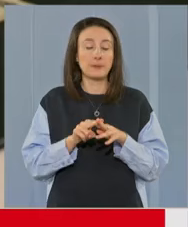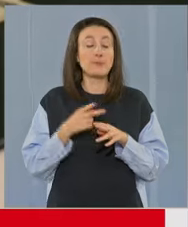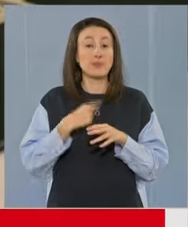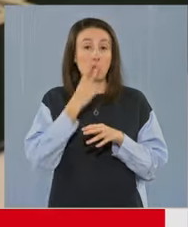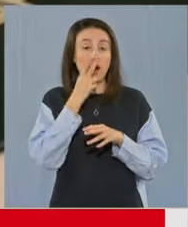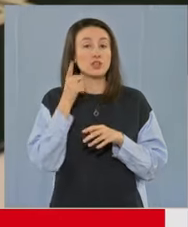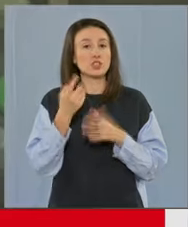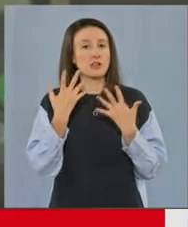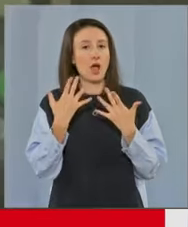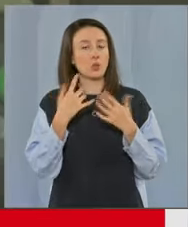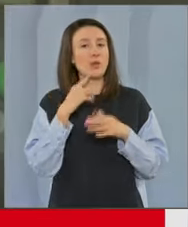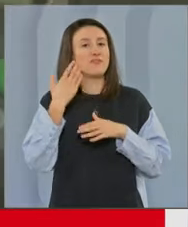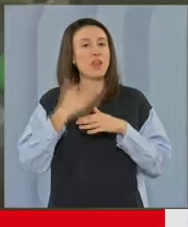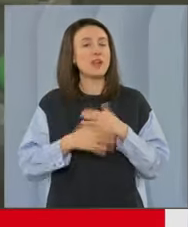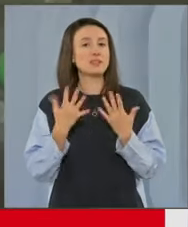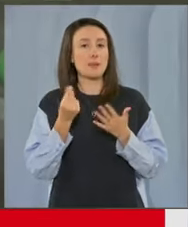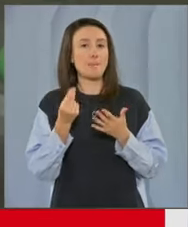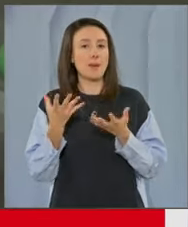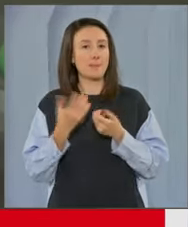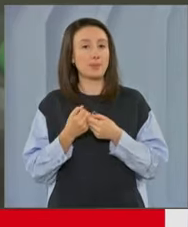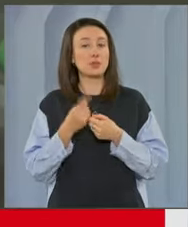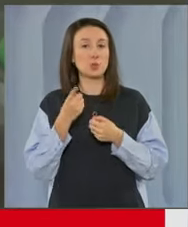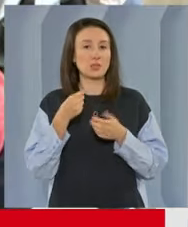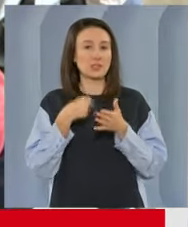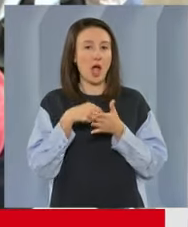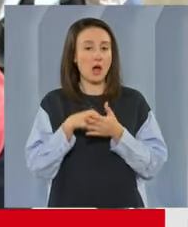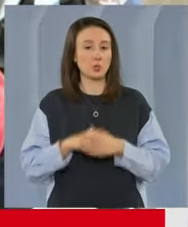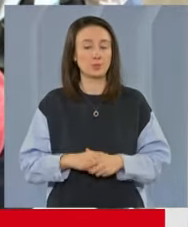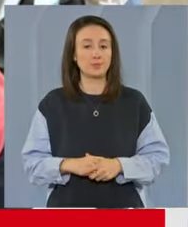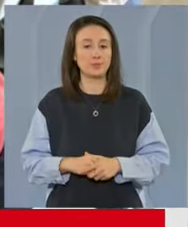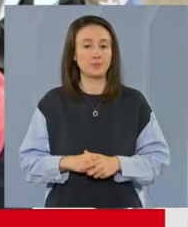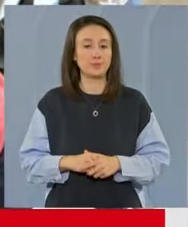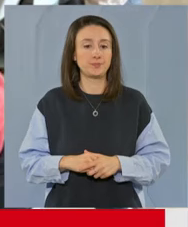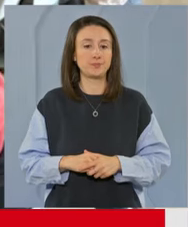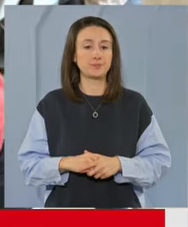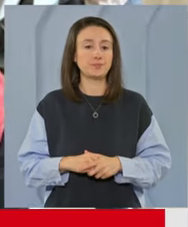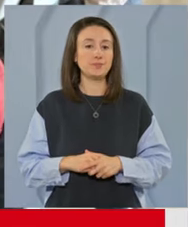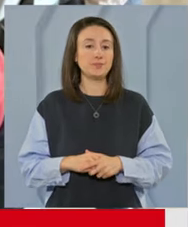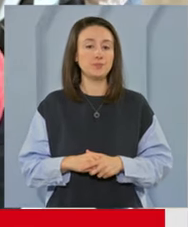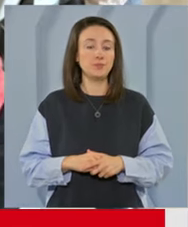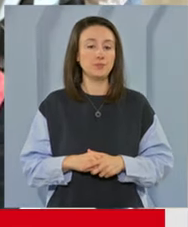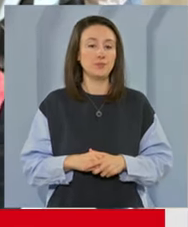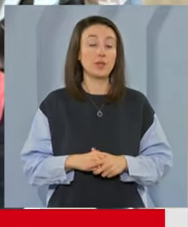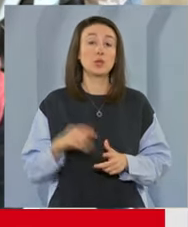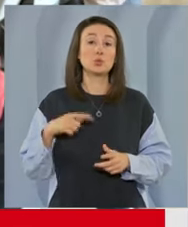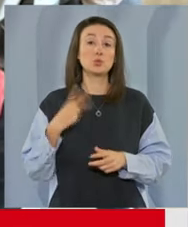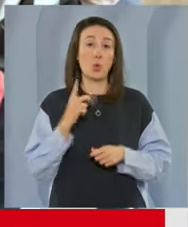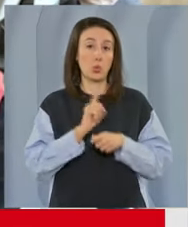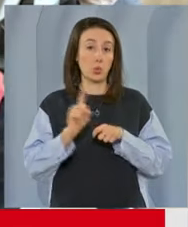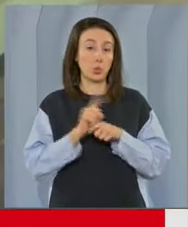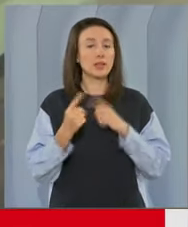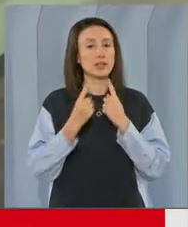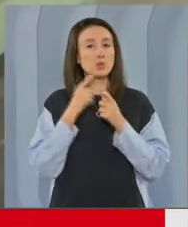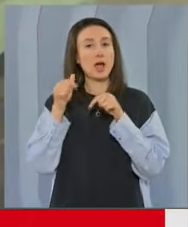Cum vor arăta aceste calcule la final? Câți bani va primi în mână un salariat? Acum, sunt două chestiuni în